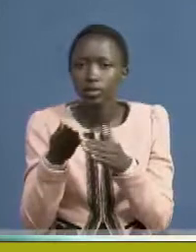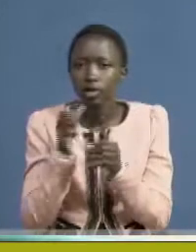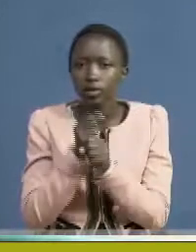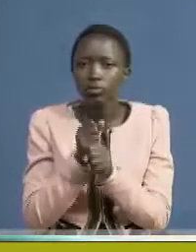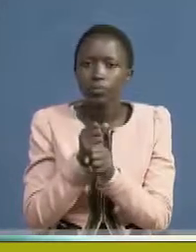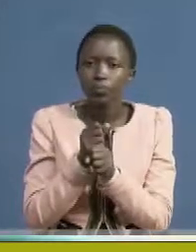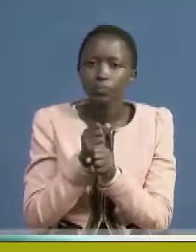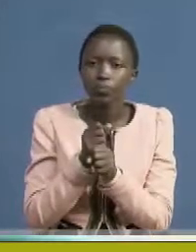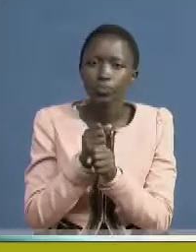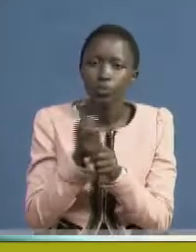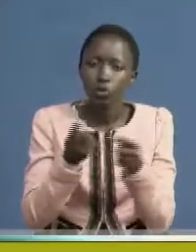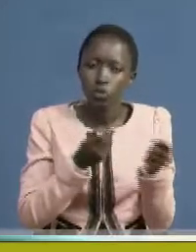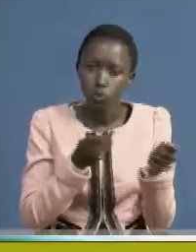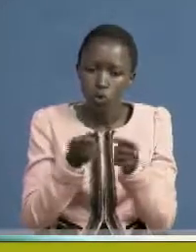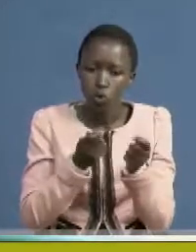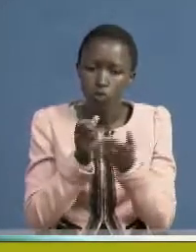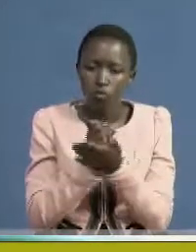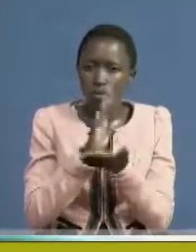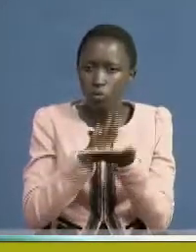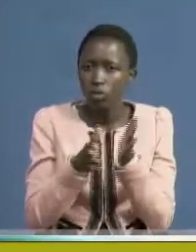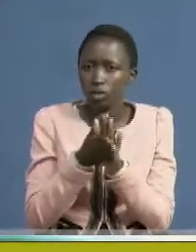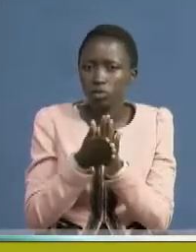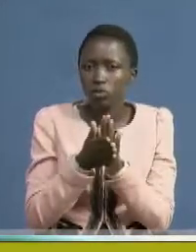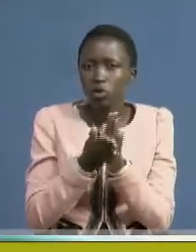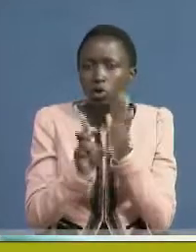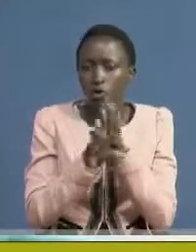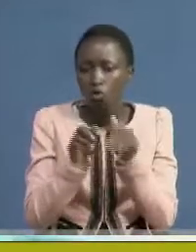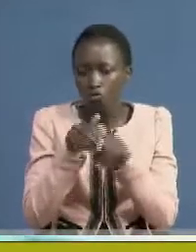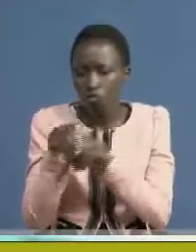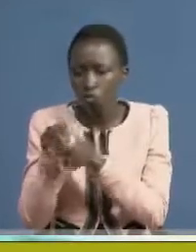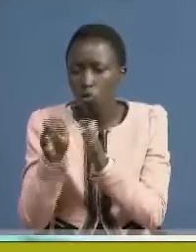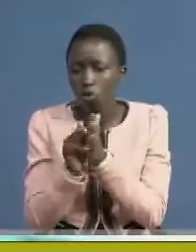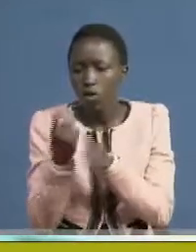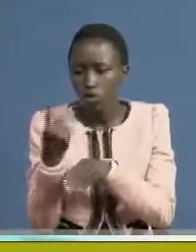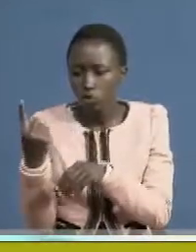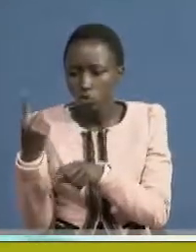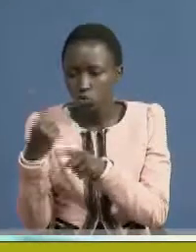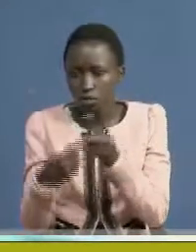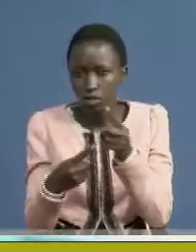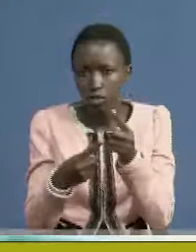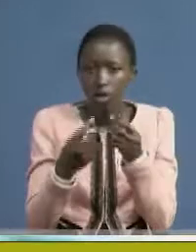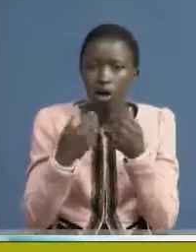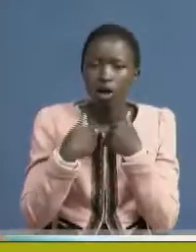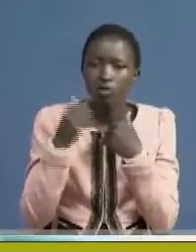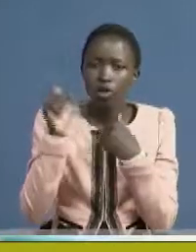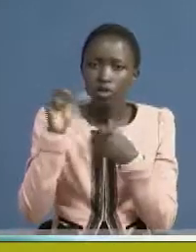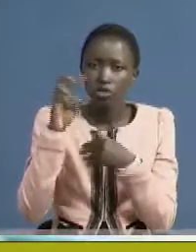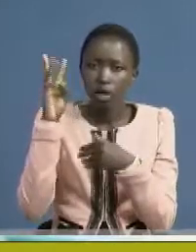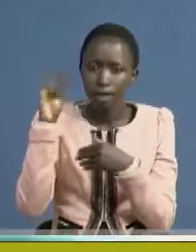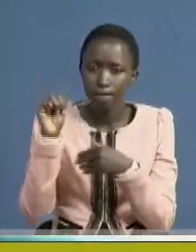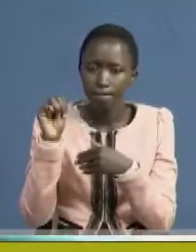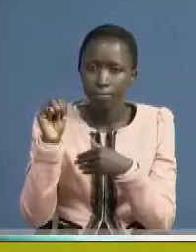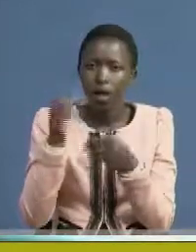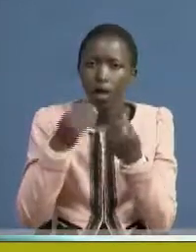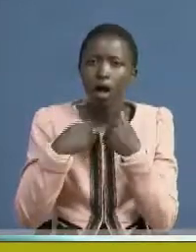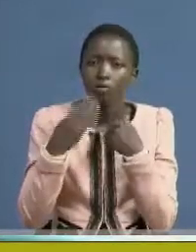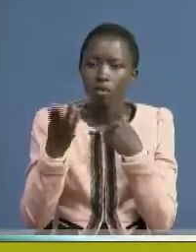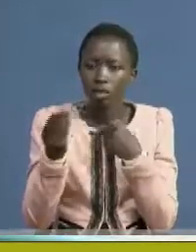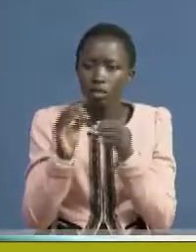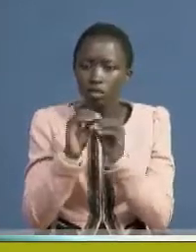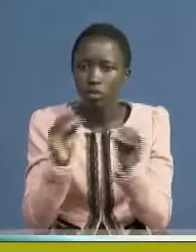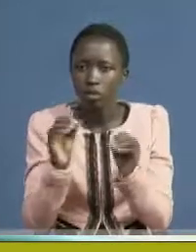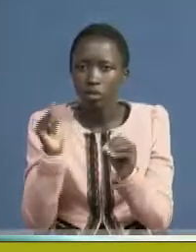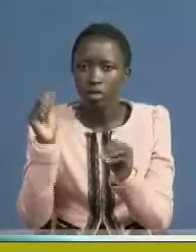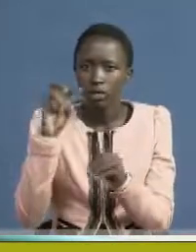ofisi bila kulingana na sheria, kwa sababu kila mwaka inafaa kuwa na AGM. Wasiseme hawana pesa ya kutoa